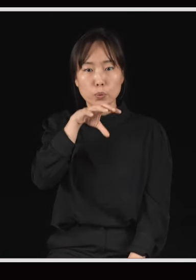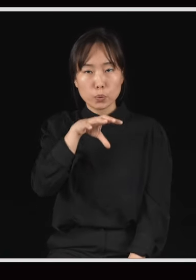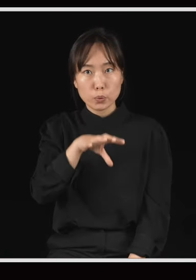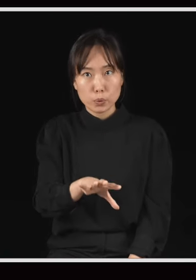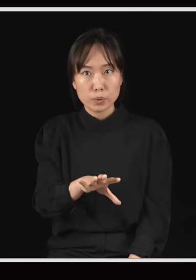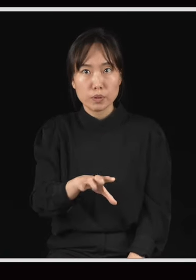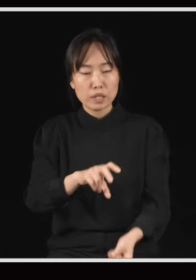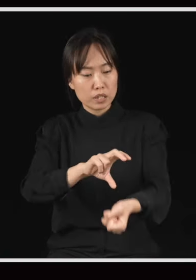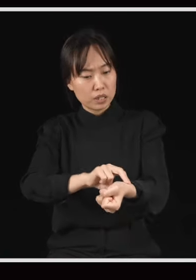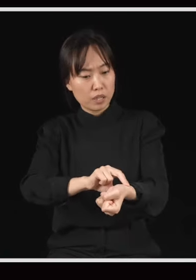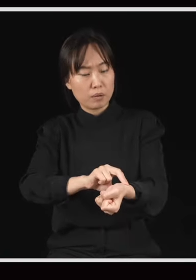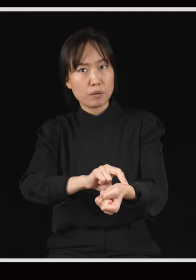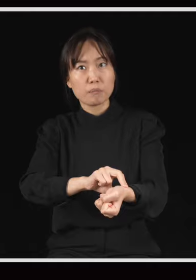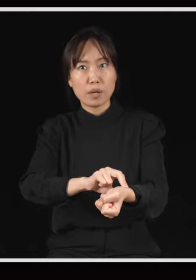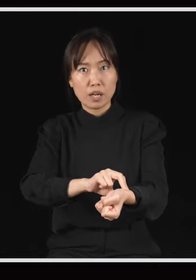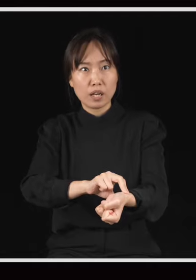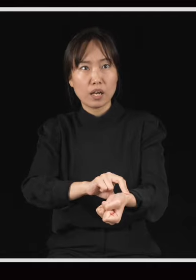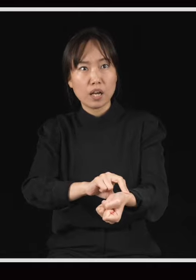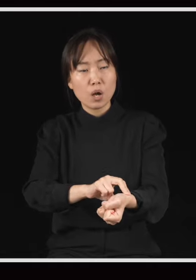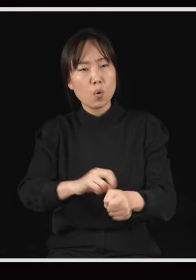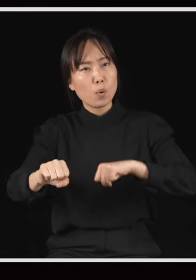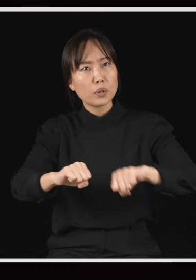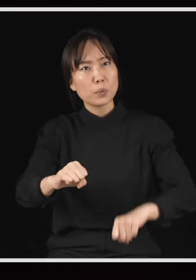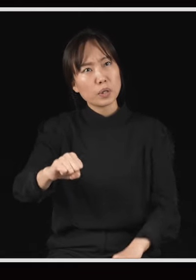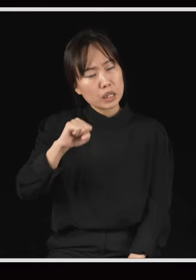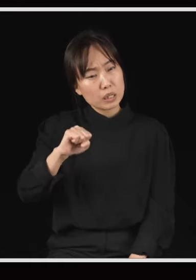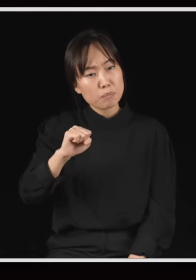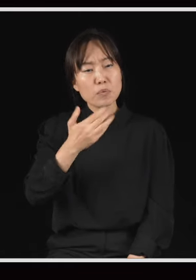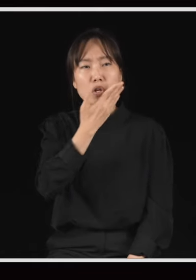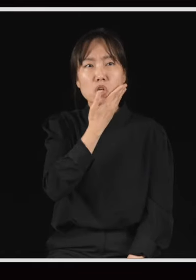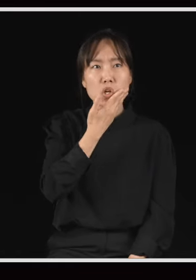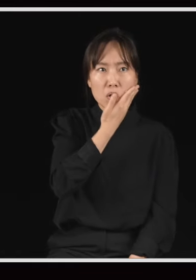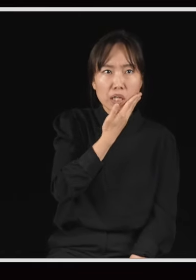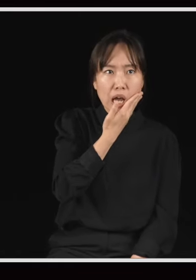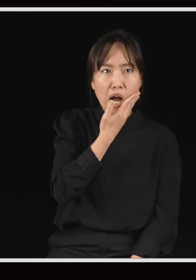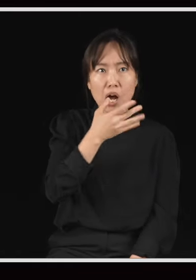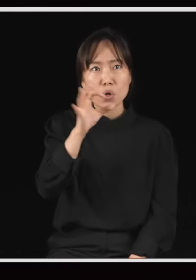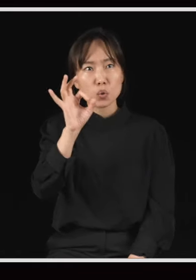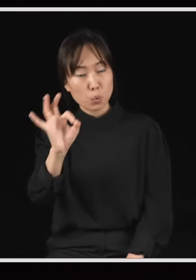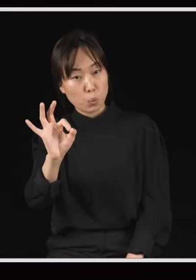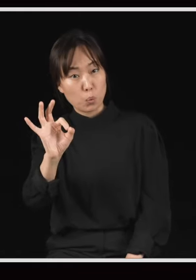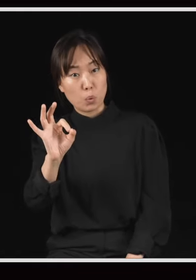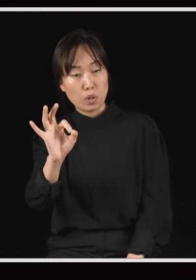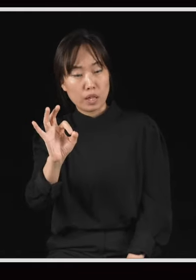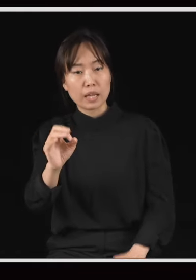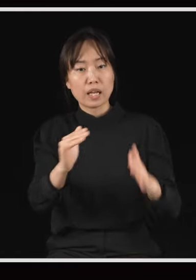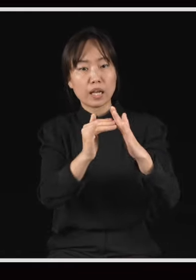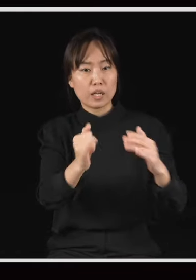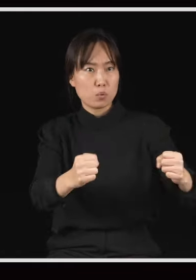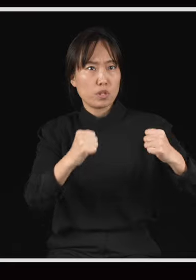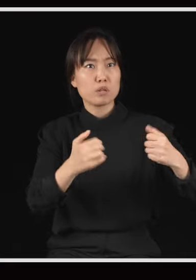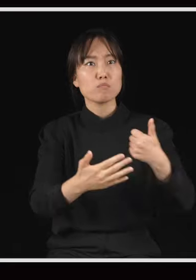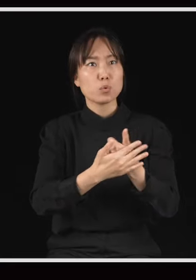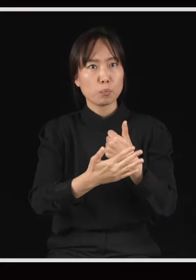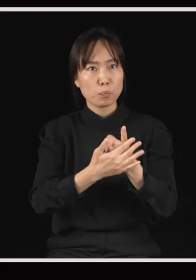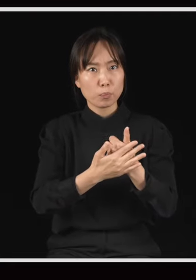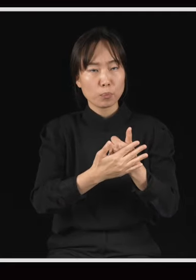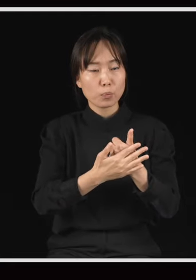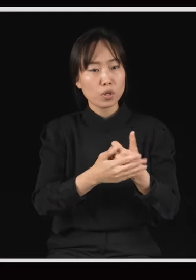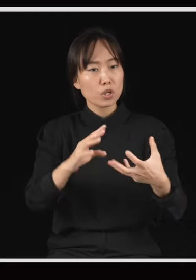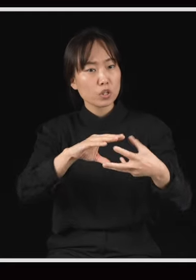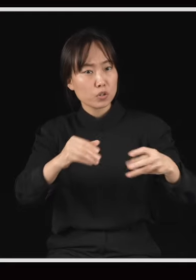원래는 바이탈리티에서 생기, 그다음에 영양 상태, 사회적인 자원, 그러니까 돈, 가족의